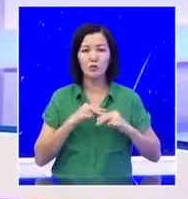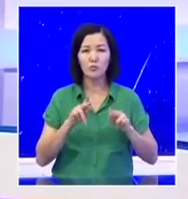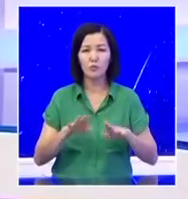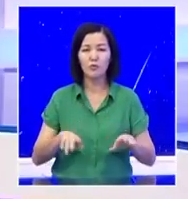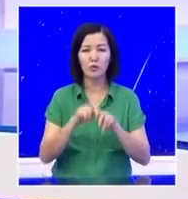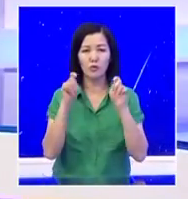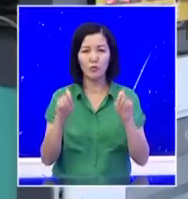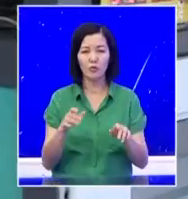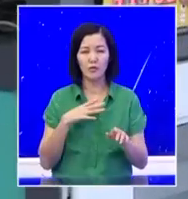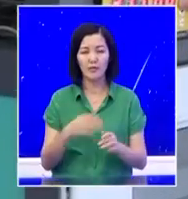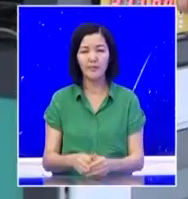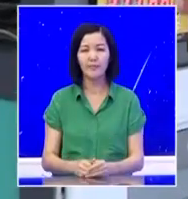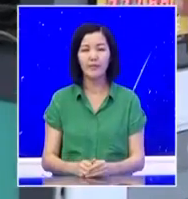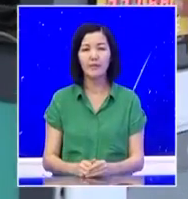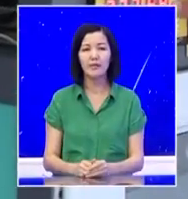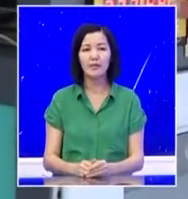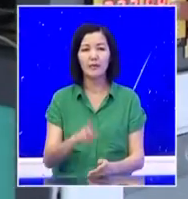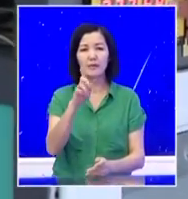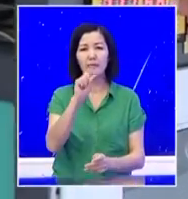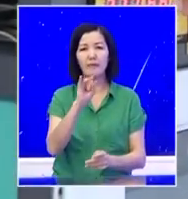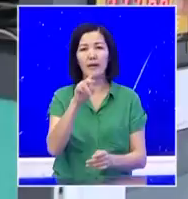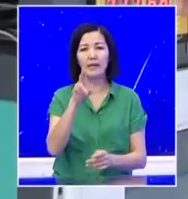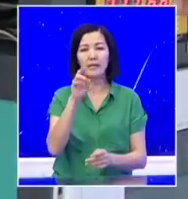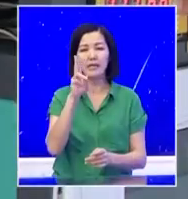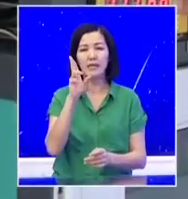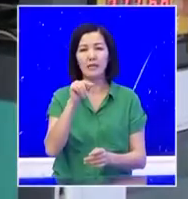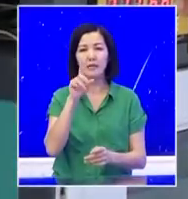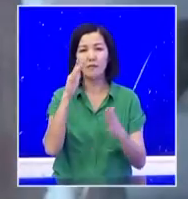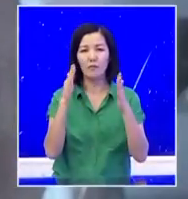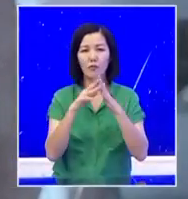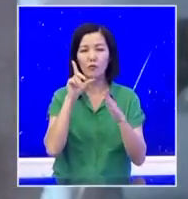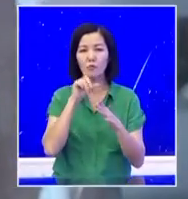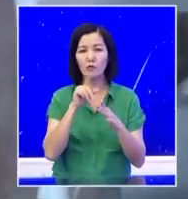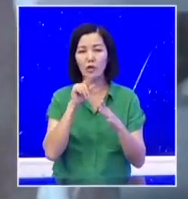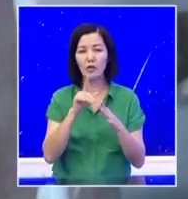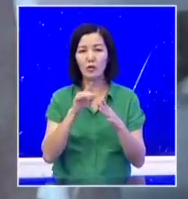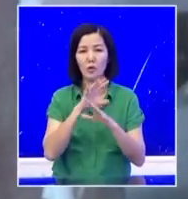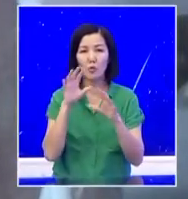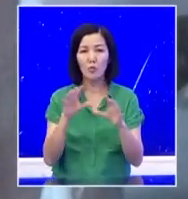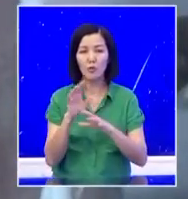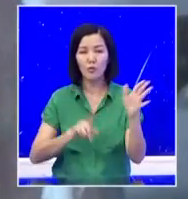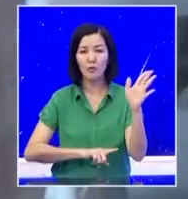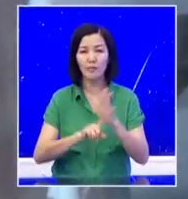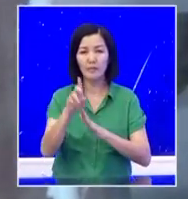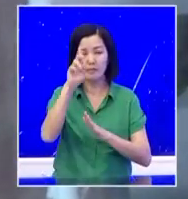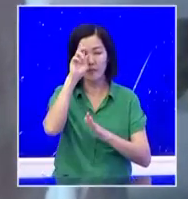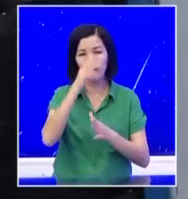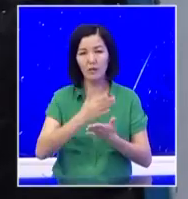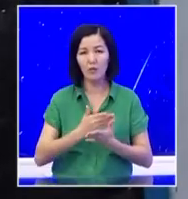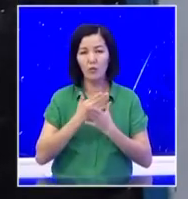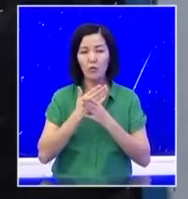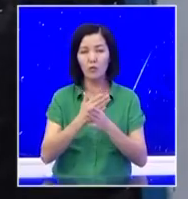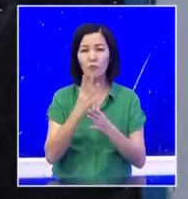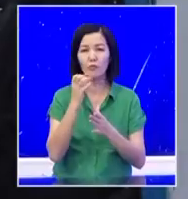құрды. Арнай Байделгенов көктем шыға үй құстарын көбейтуді қолға алған. Мемлекет қолдауымен қайтарымсыз 500 мың